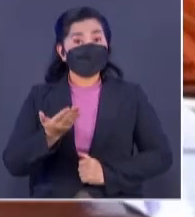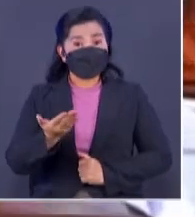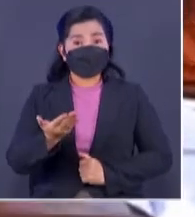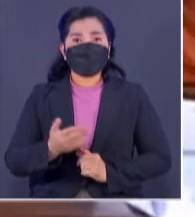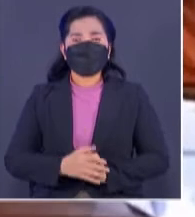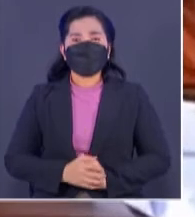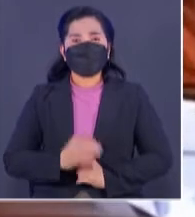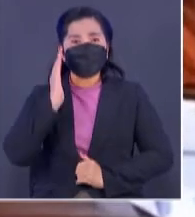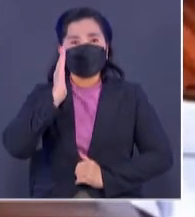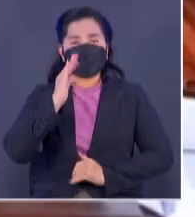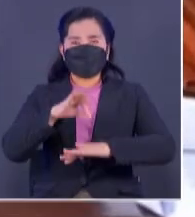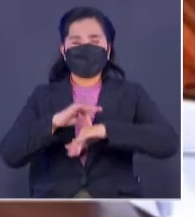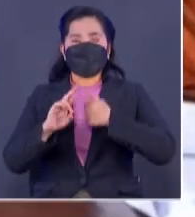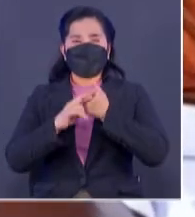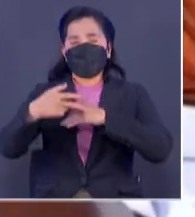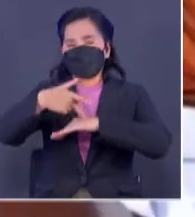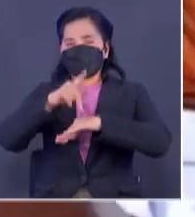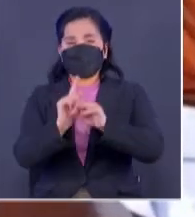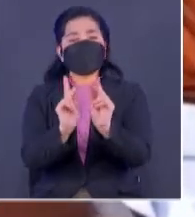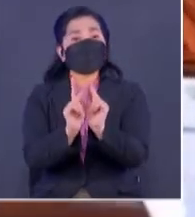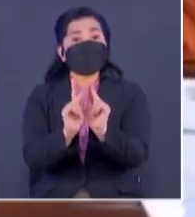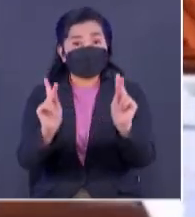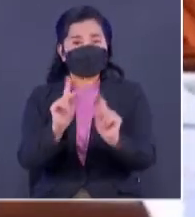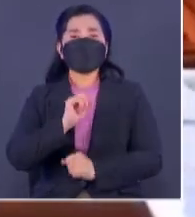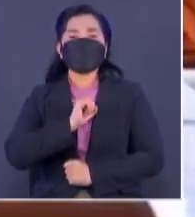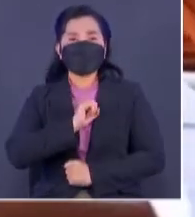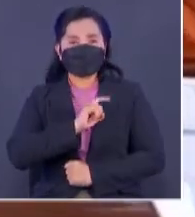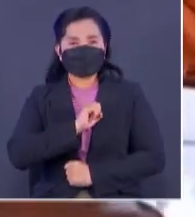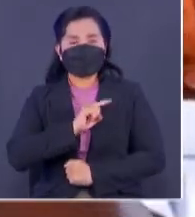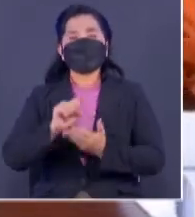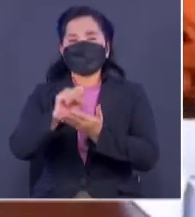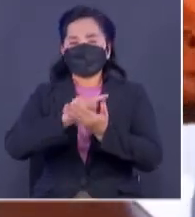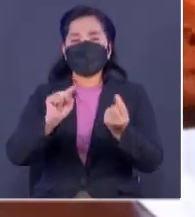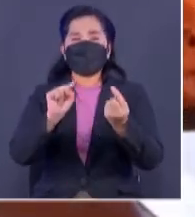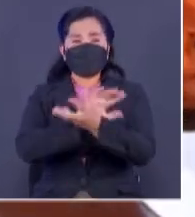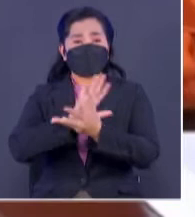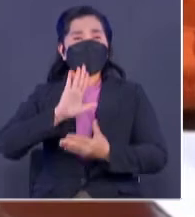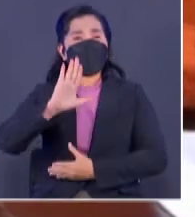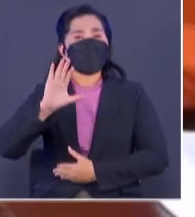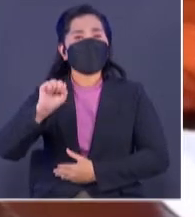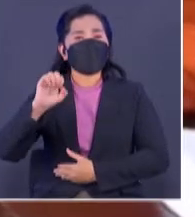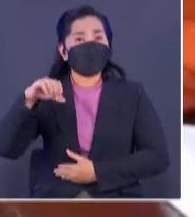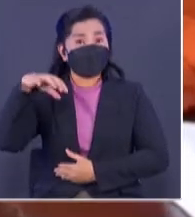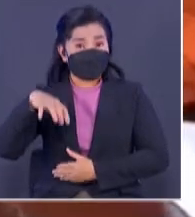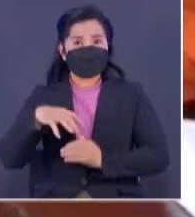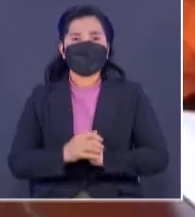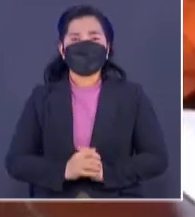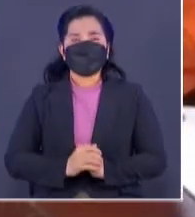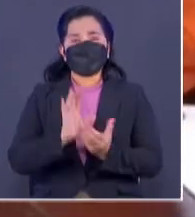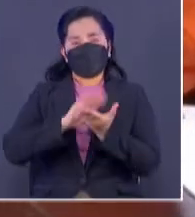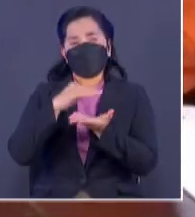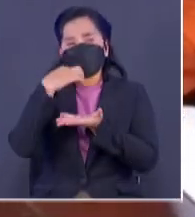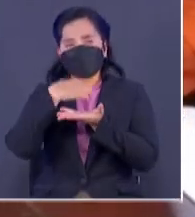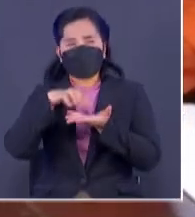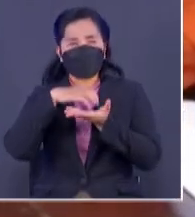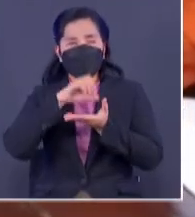งศ์สิริกุลครับรองประธานคณะกรรมการศาสนาศิลปะและวัฒนธรรมสภาผู้แทนราษฎรเปิดเผยบอกว่